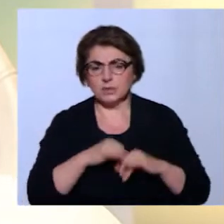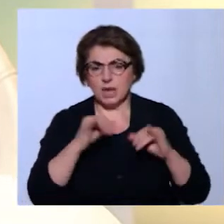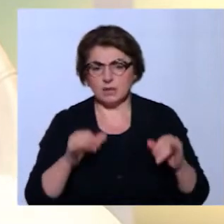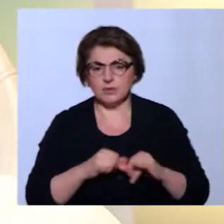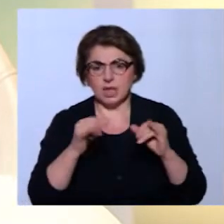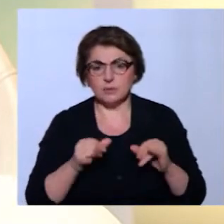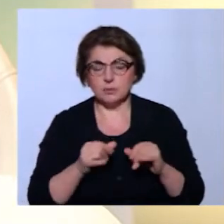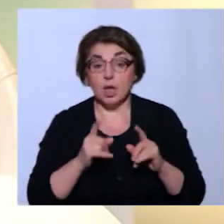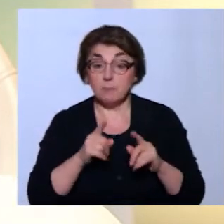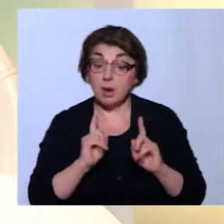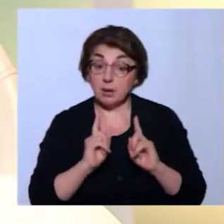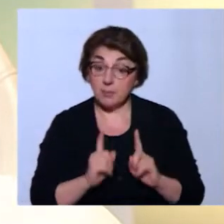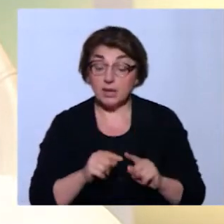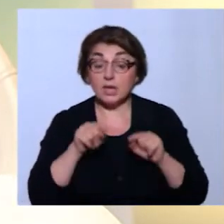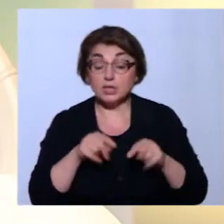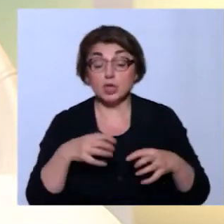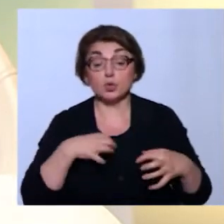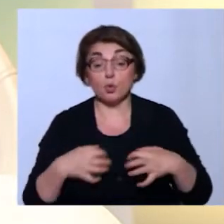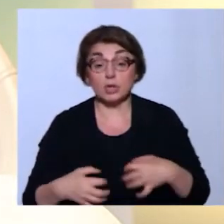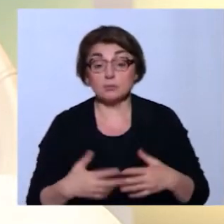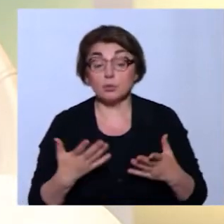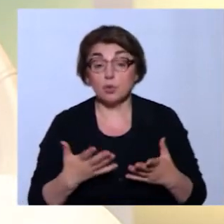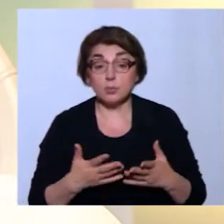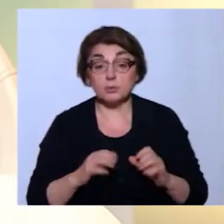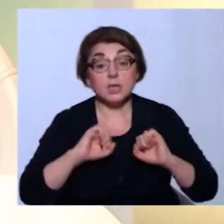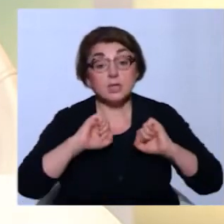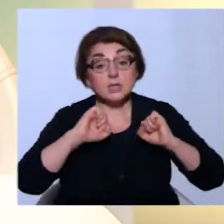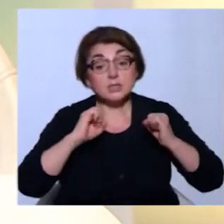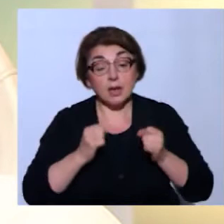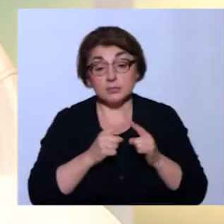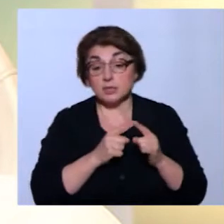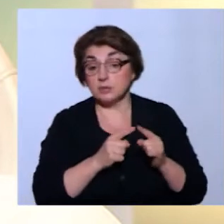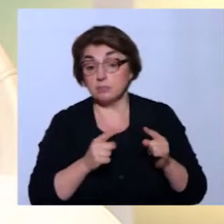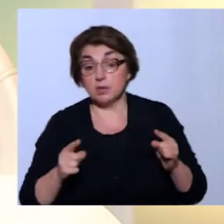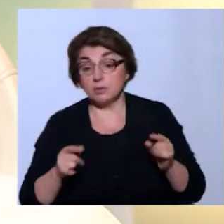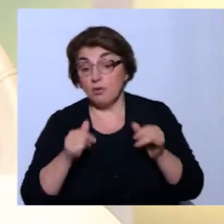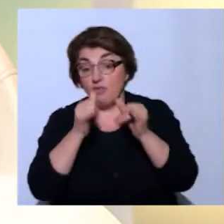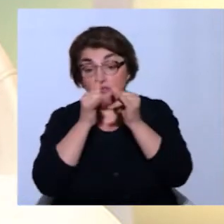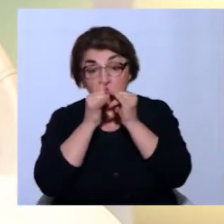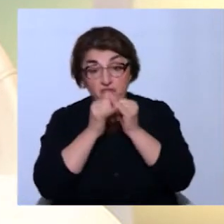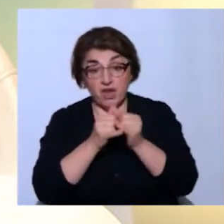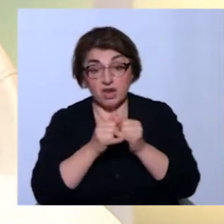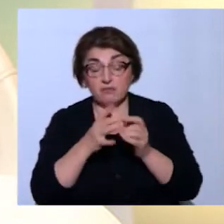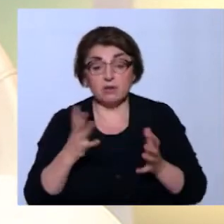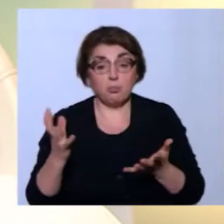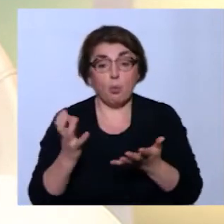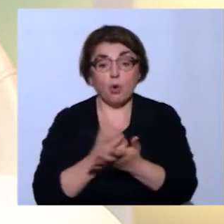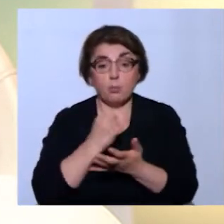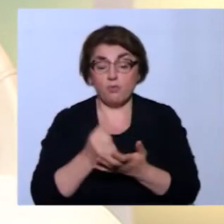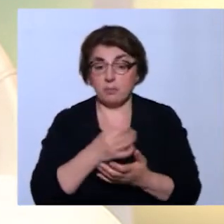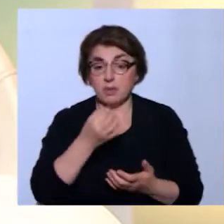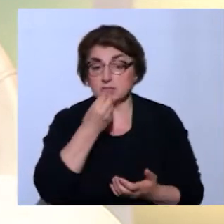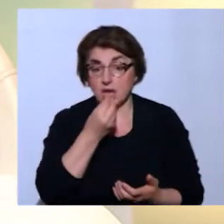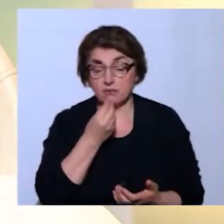თუმცა არიან ისეთი ორგანიზმები, რომლებიც მაგალითად ზამთრის პერიოდს ვერ გადაიტანენ, იმიტომ რომ ვერ მოიპოვებენ